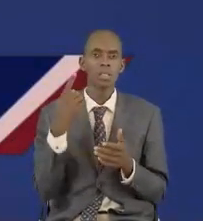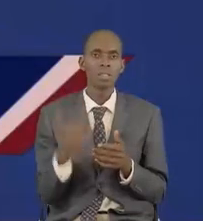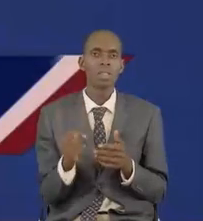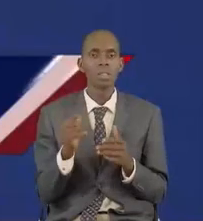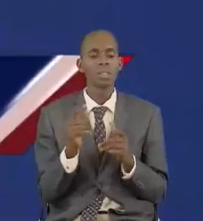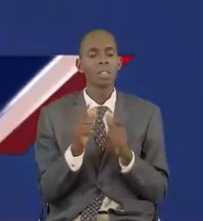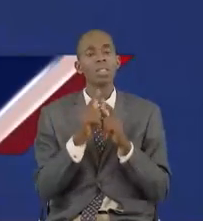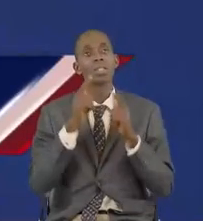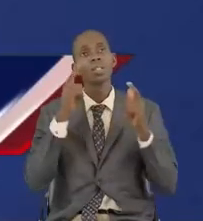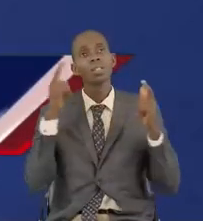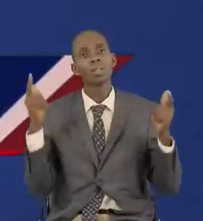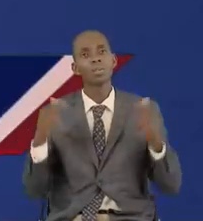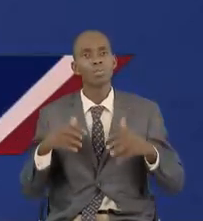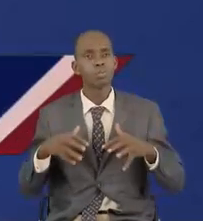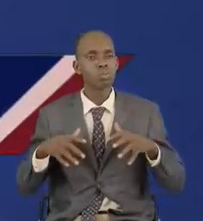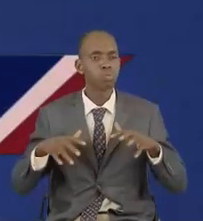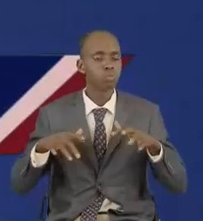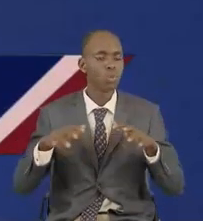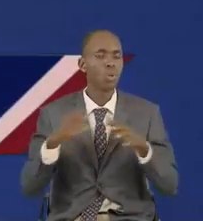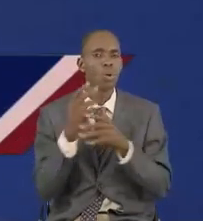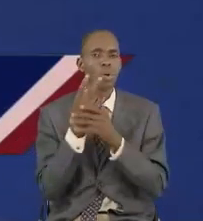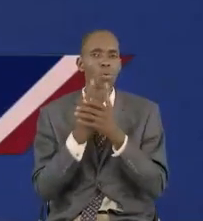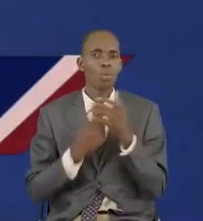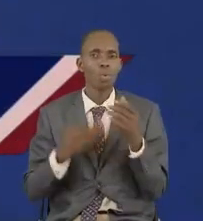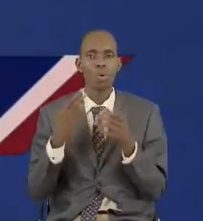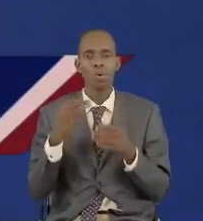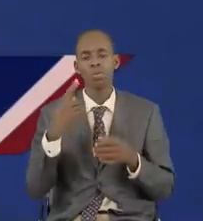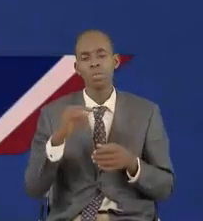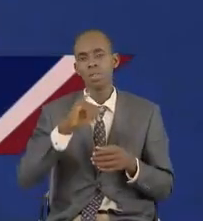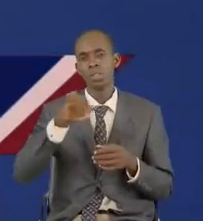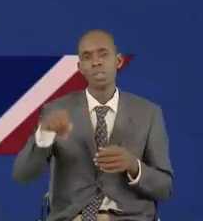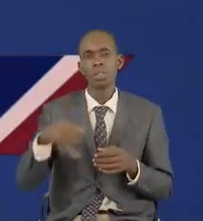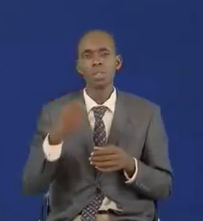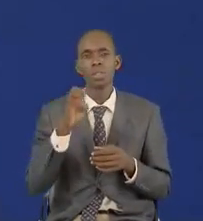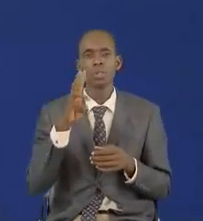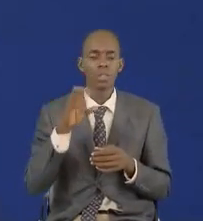grande multitude de Juifs et de Grecs